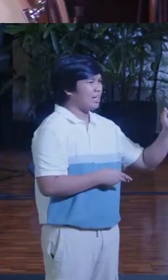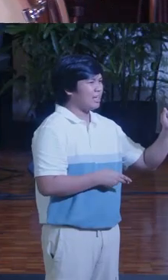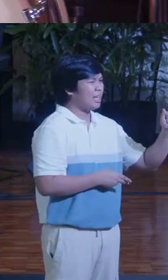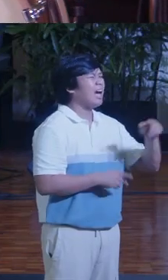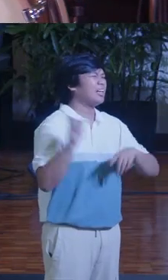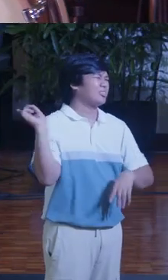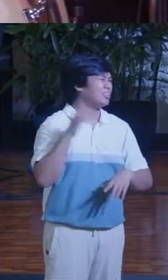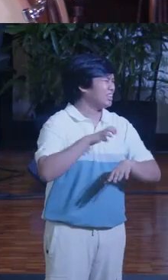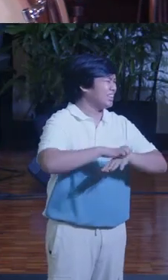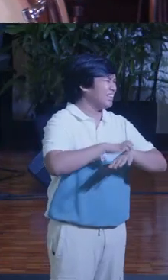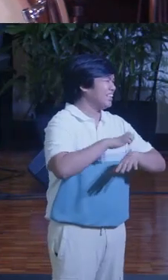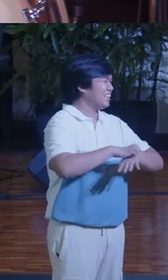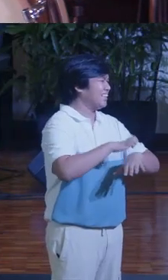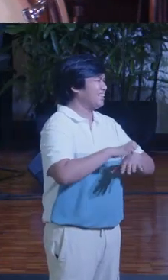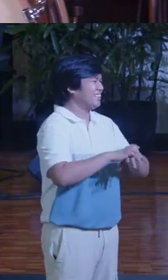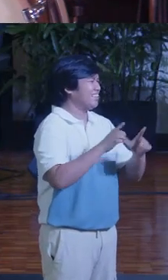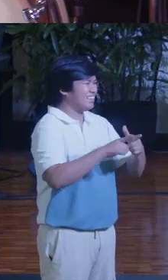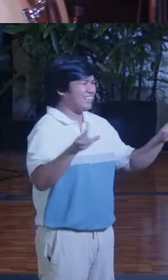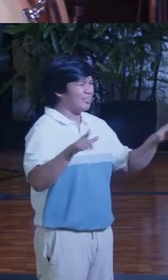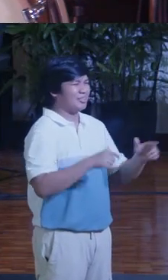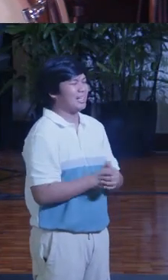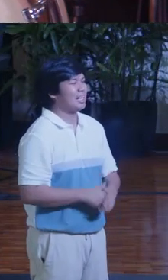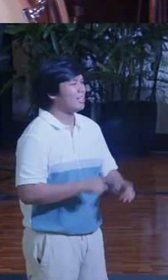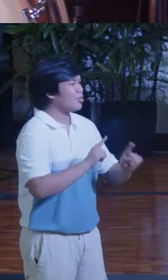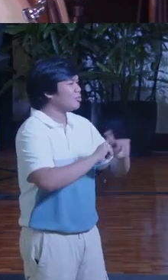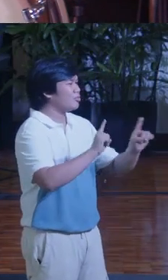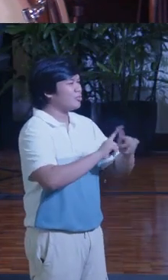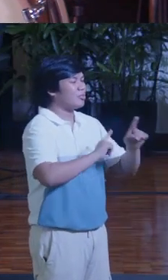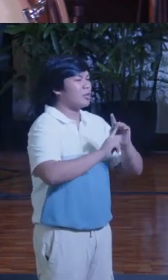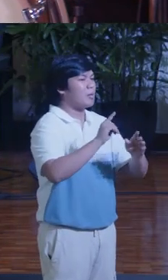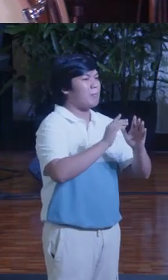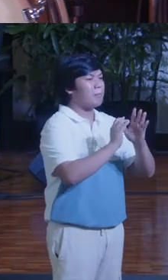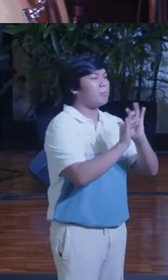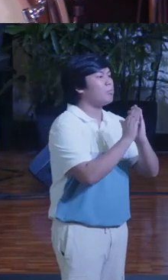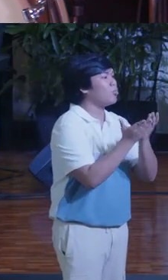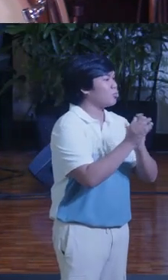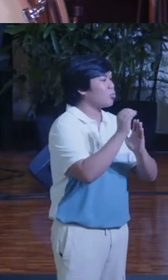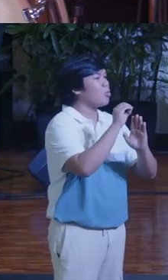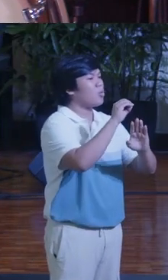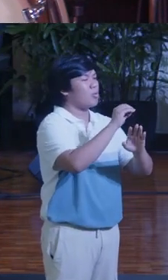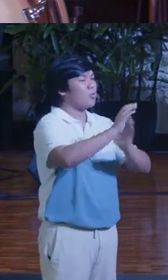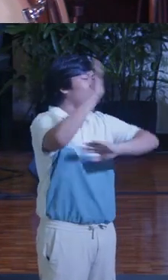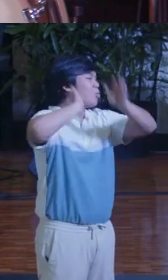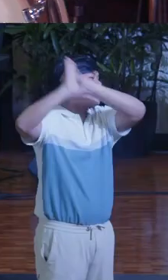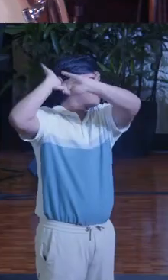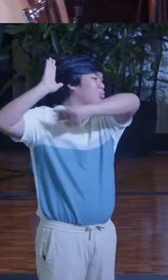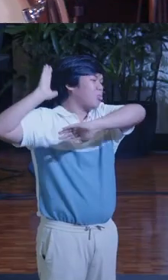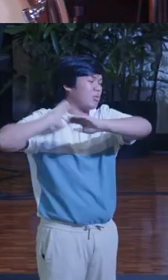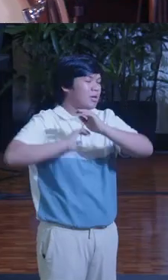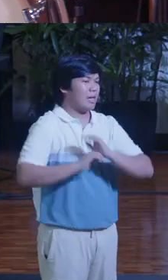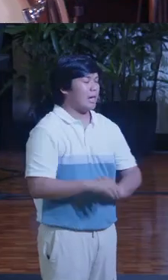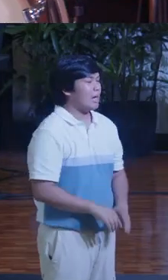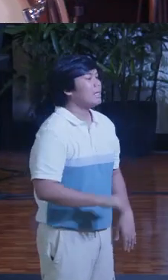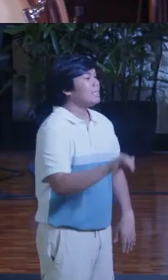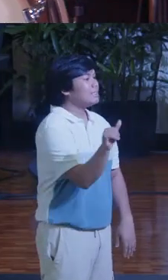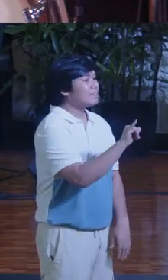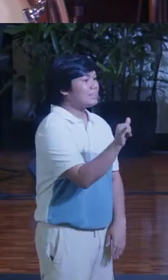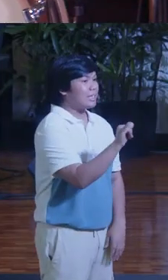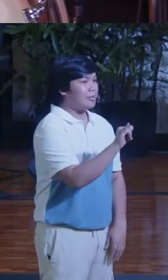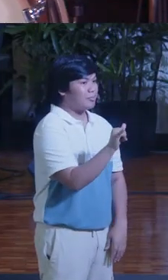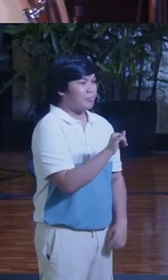The Lion, the Witch, and the Wardrobe, yung una niyang Chronicles of Narnia. Yun po ay isang